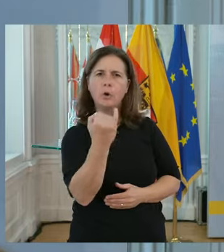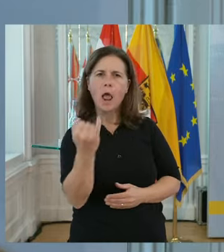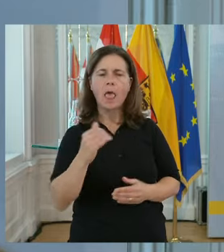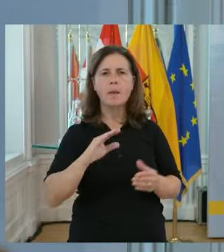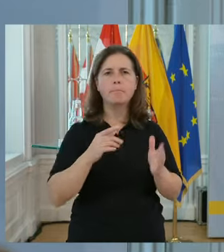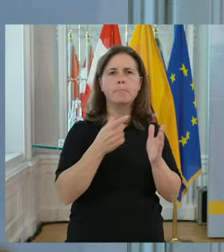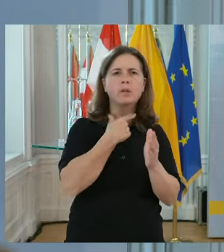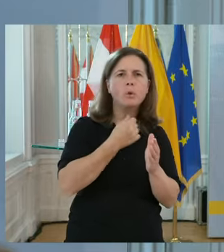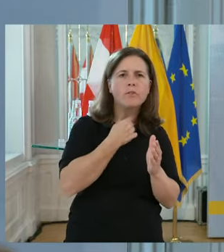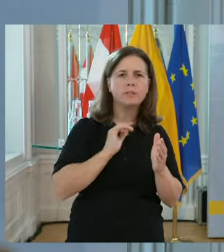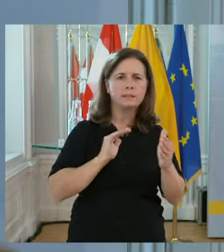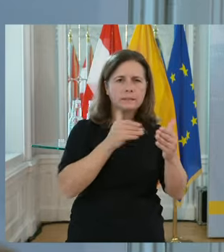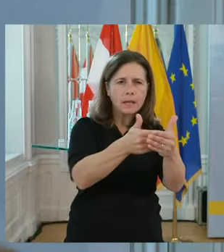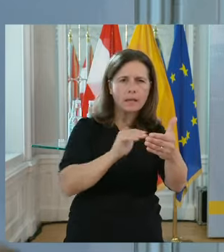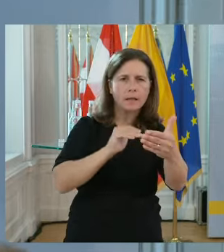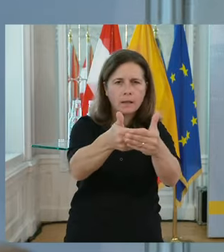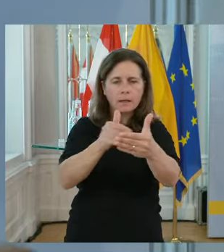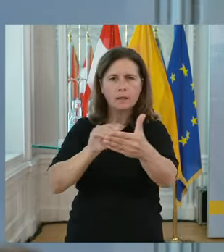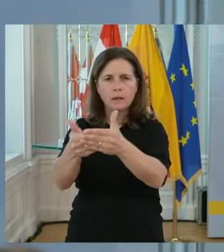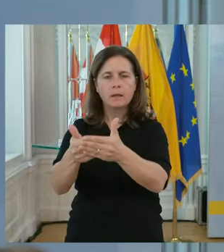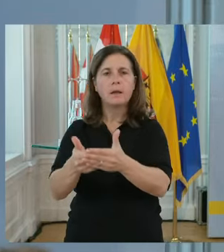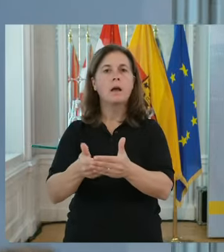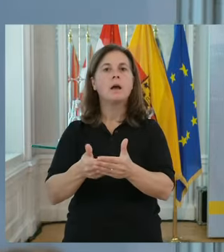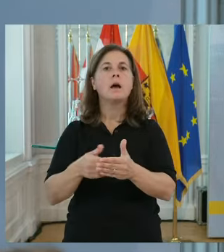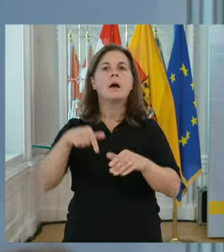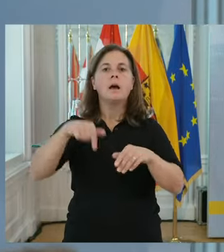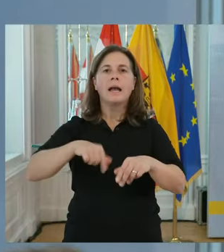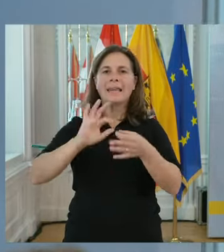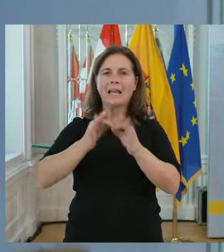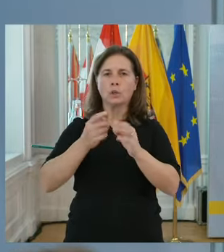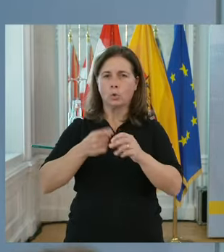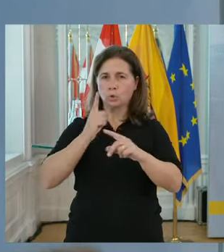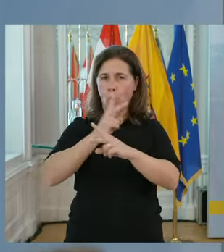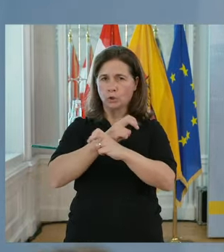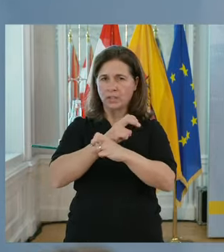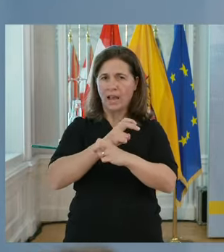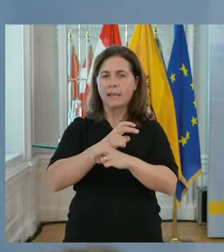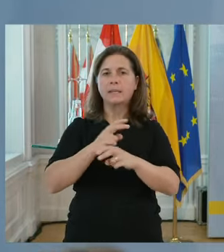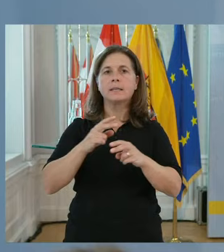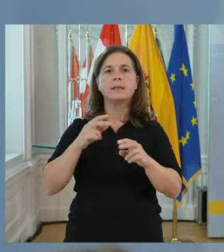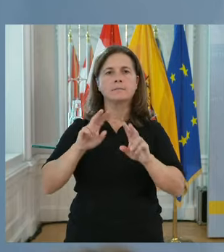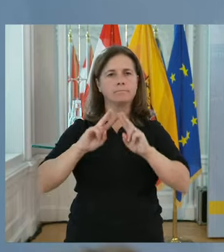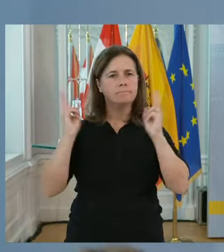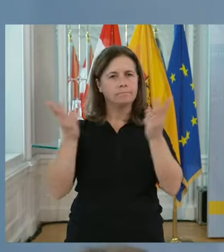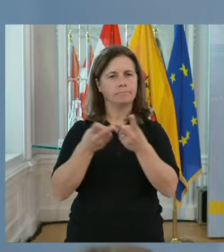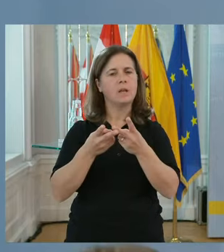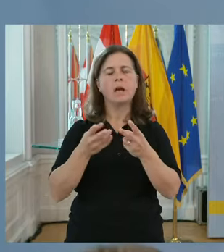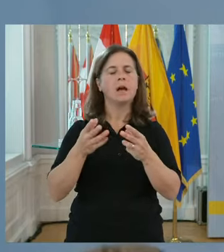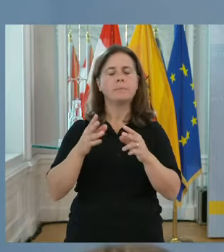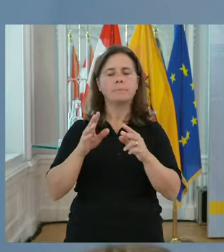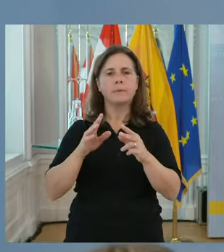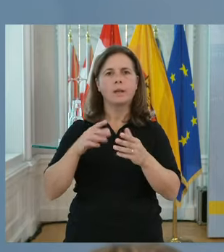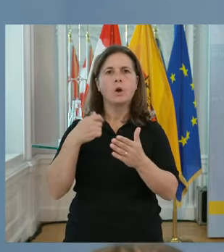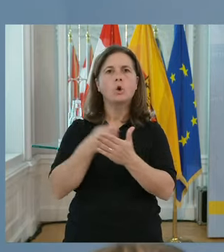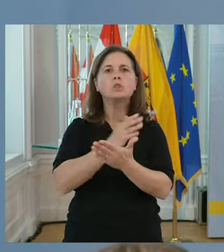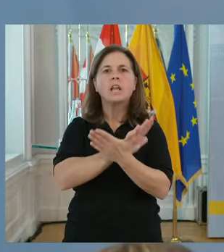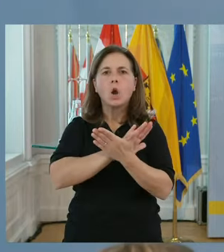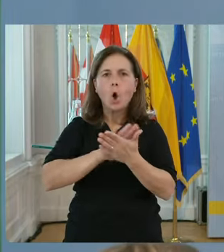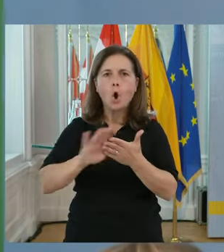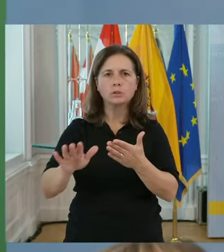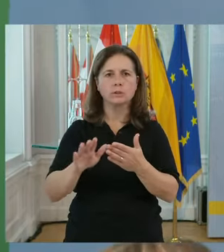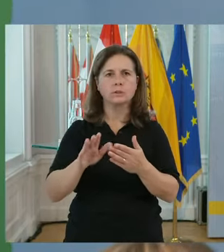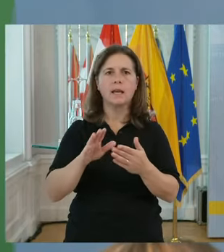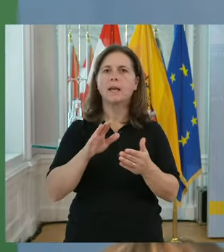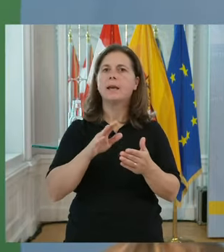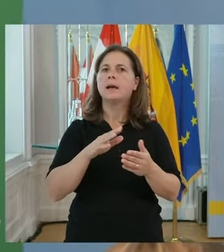das Kärnten und österreichweit kostenlos über das NEBA-Betriebsservice. In Kärnten wird es im Auftrag des